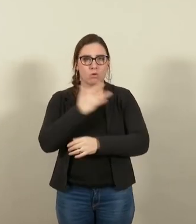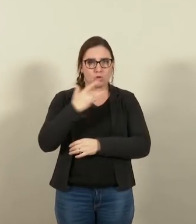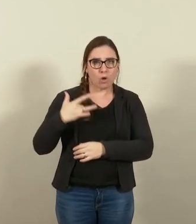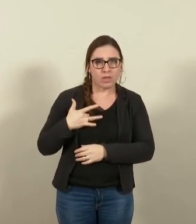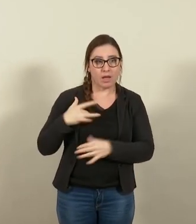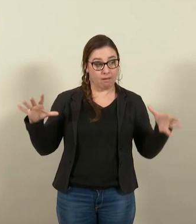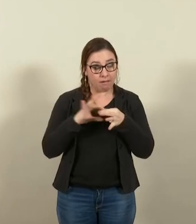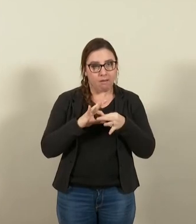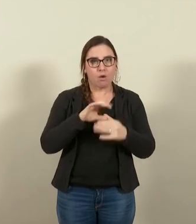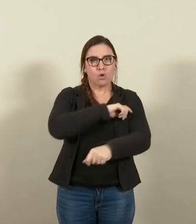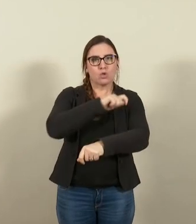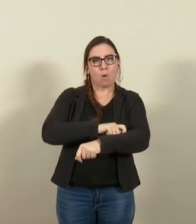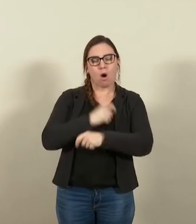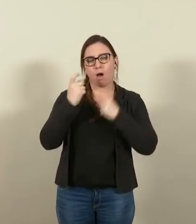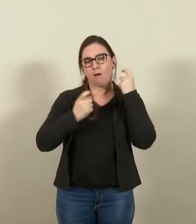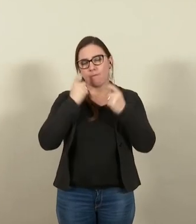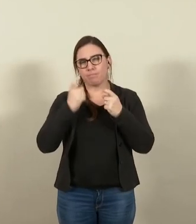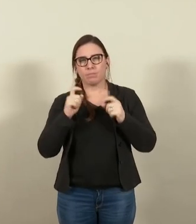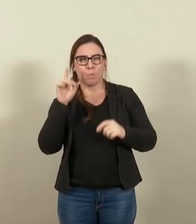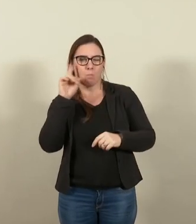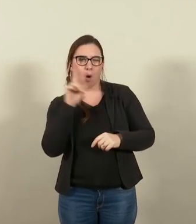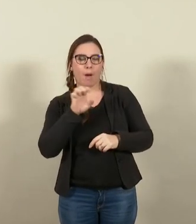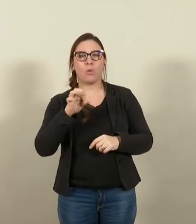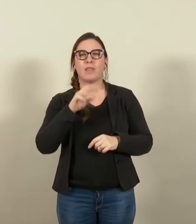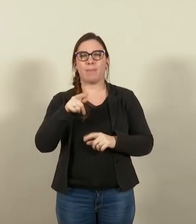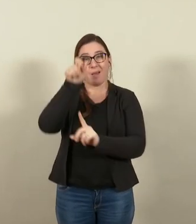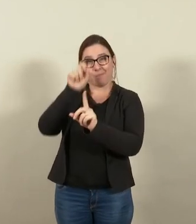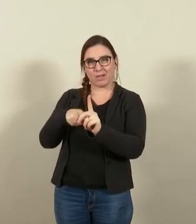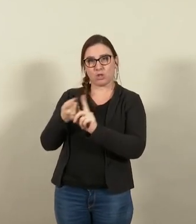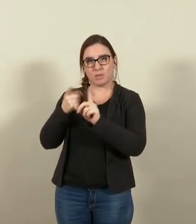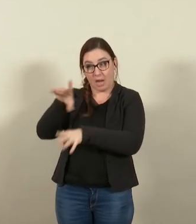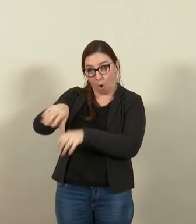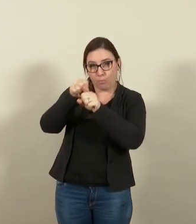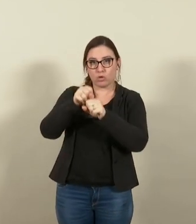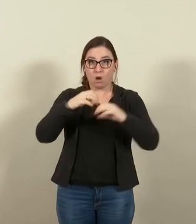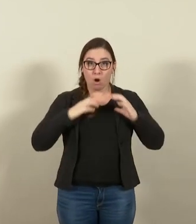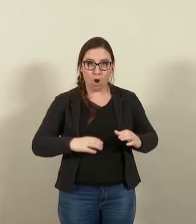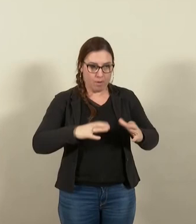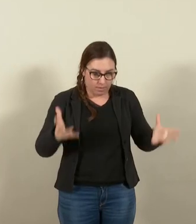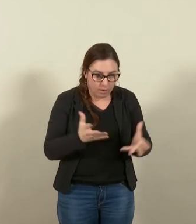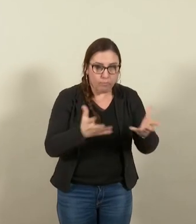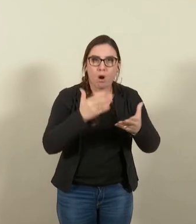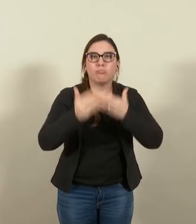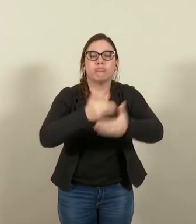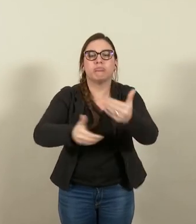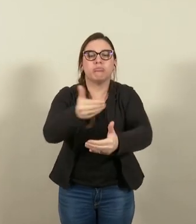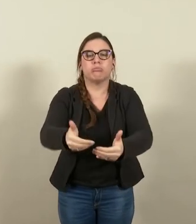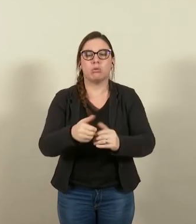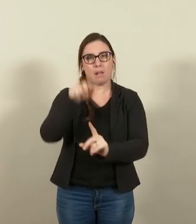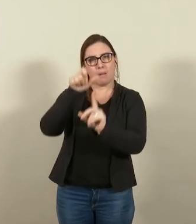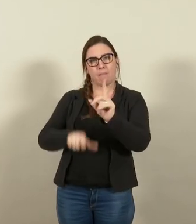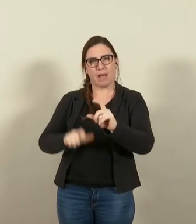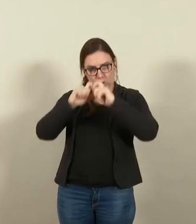avec le sport où il faudrait peut-être il dédier un ETP qui pourrait aider les clubs pour accélérer l'engagement sur ces sujets avec une personne